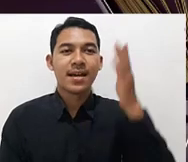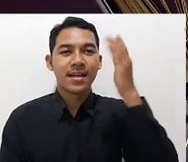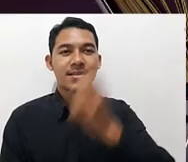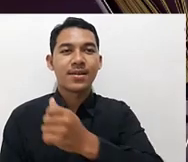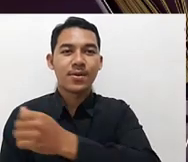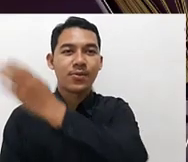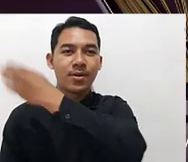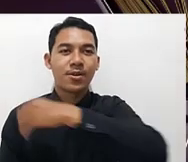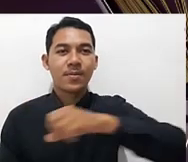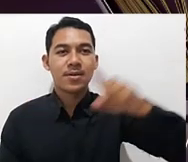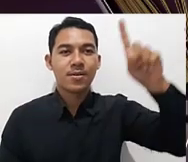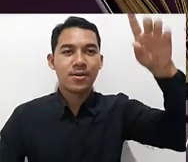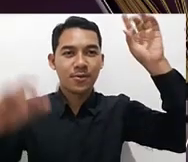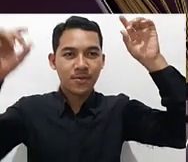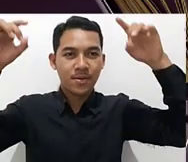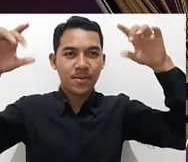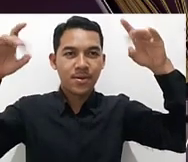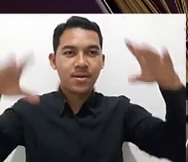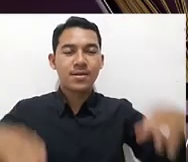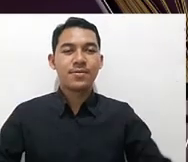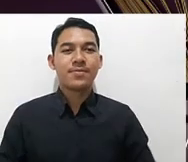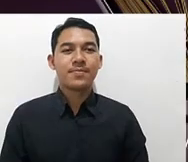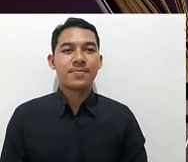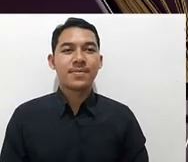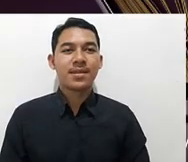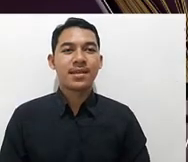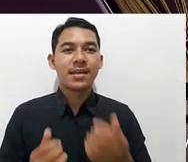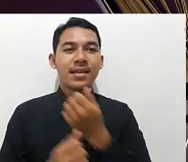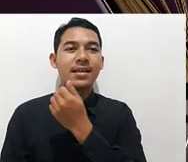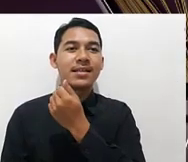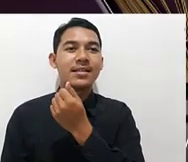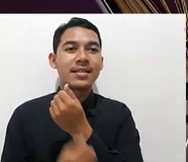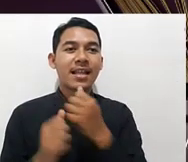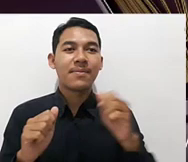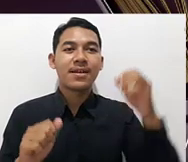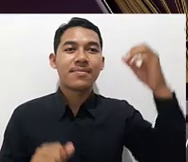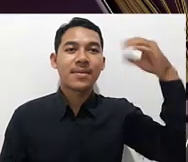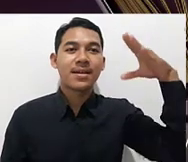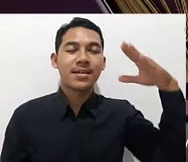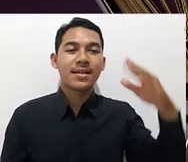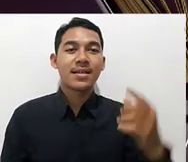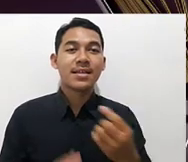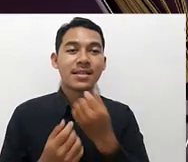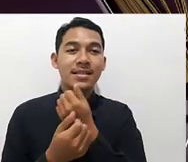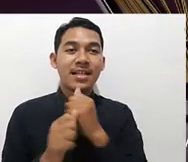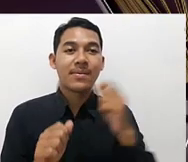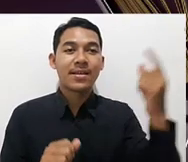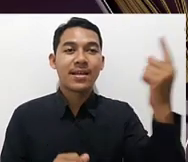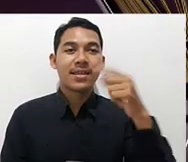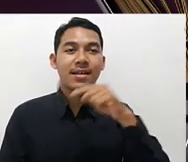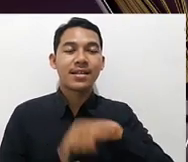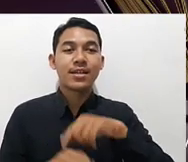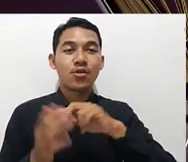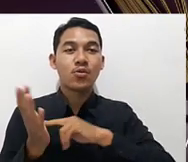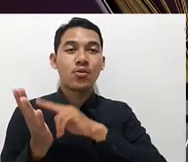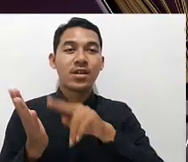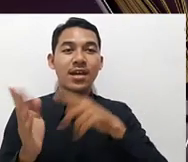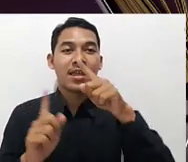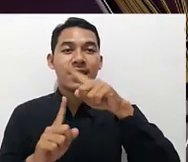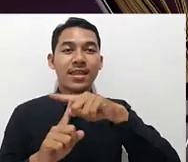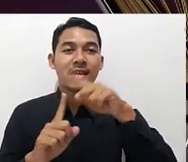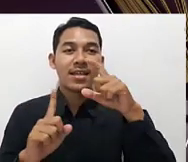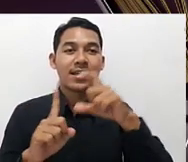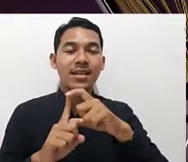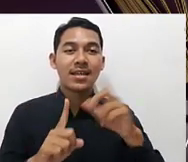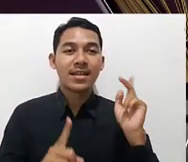Assalamualaikum warahmatullahi wabarakatuh. Selamat pagi, selamat datang dalam perkuliahan Teknik Digital. Kita kembali lagi berjumpa dalam